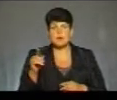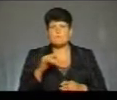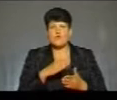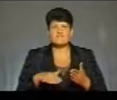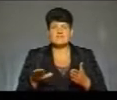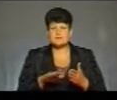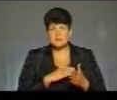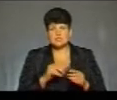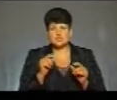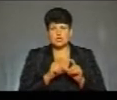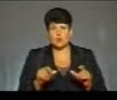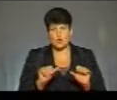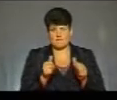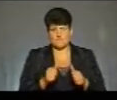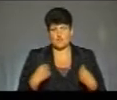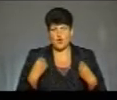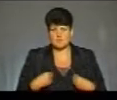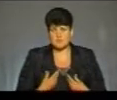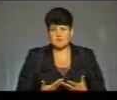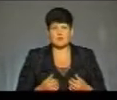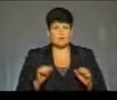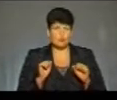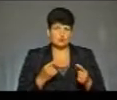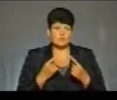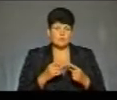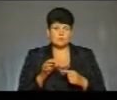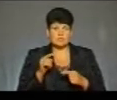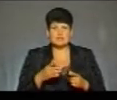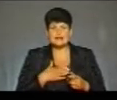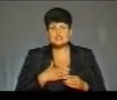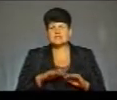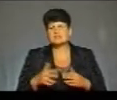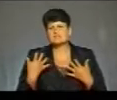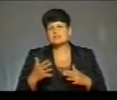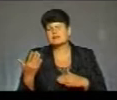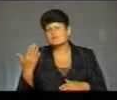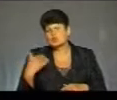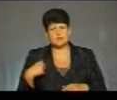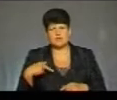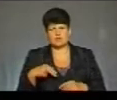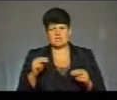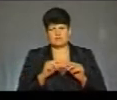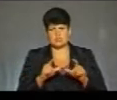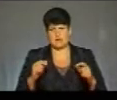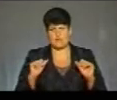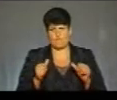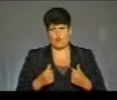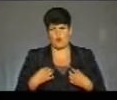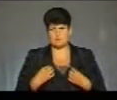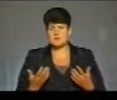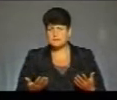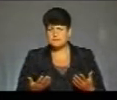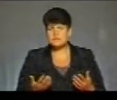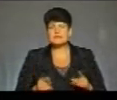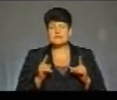відмінення шкільної форми. Хоча я можу говорити про те, що наші діти вже давно не ходили у шкільних формах, це перше.